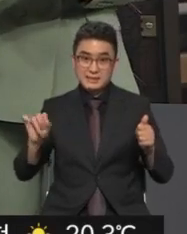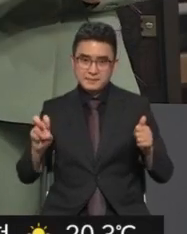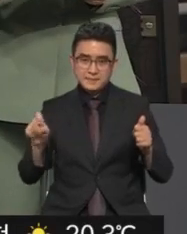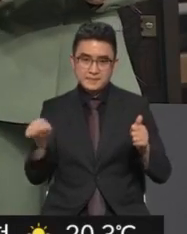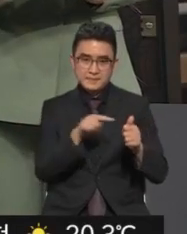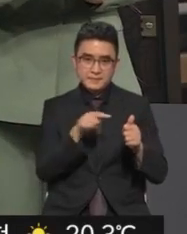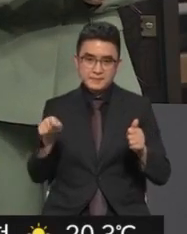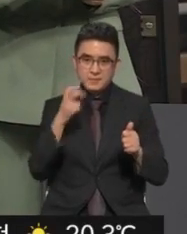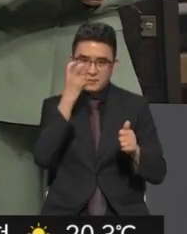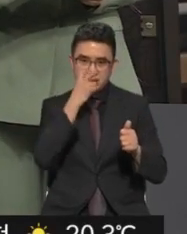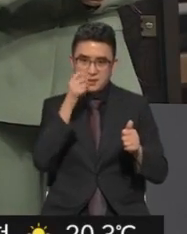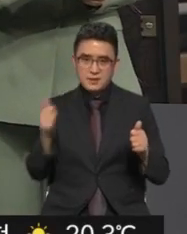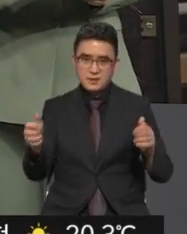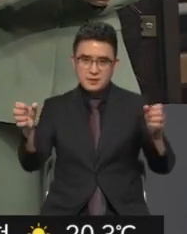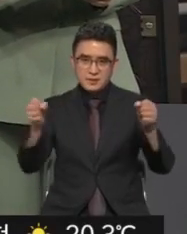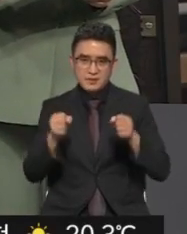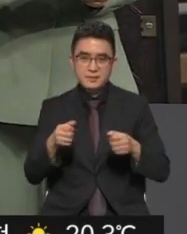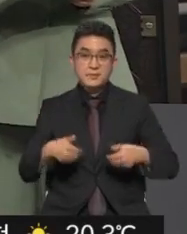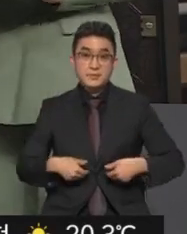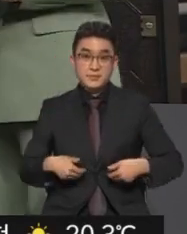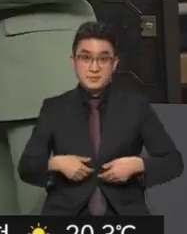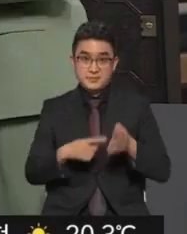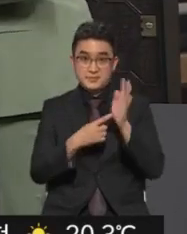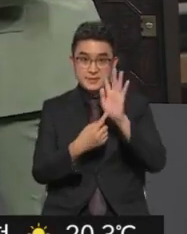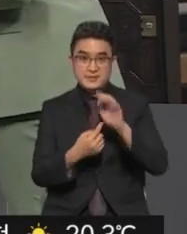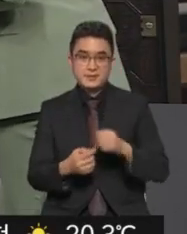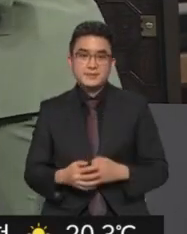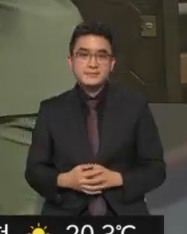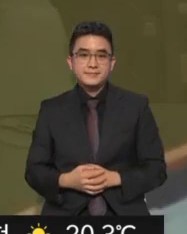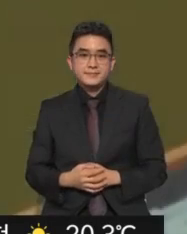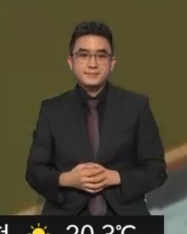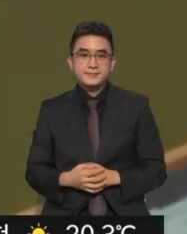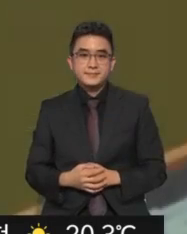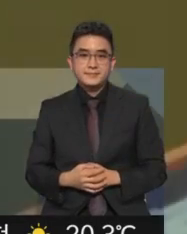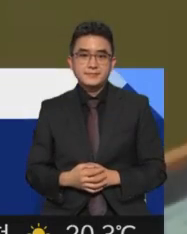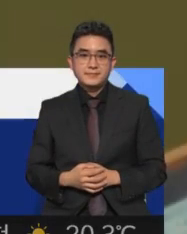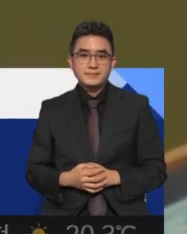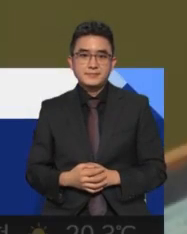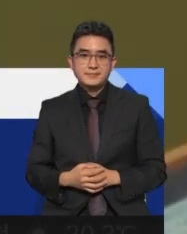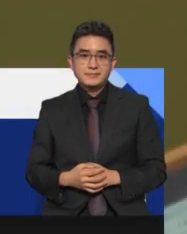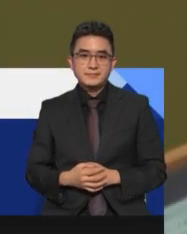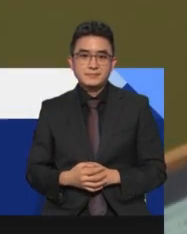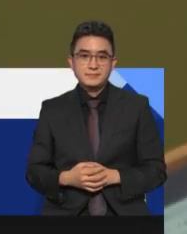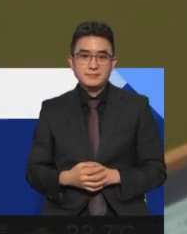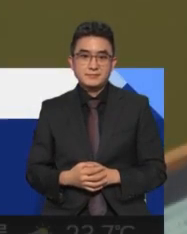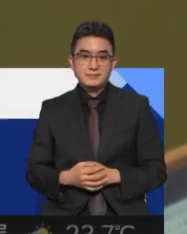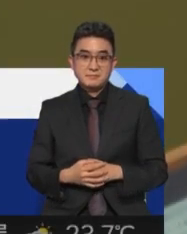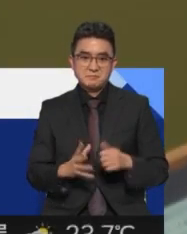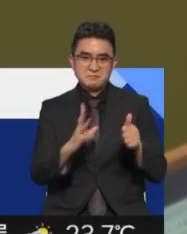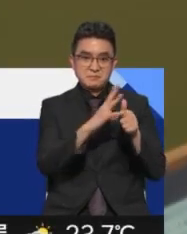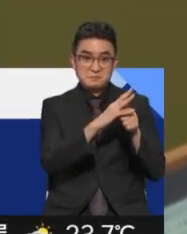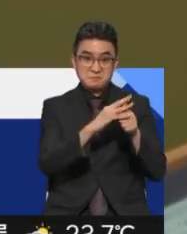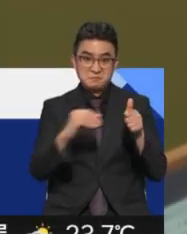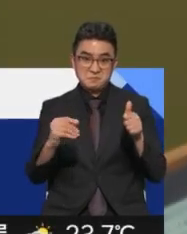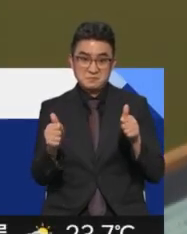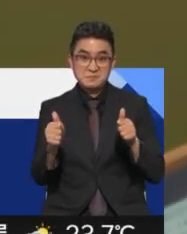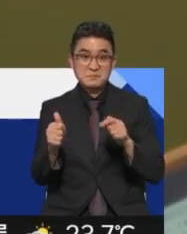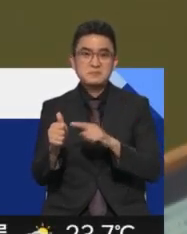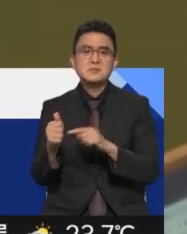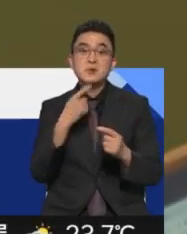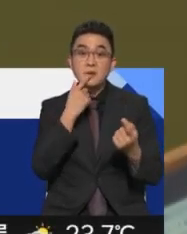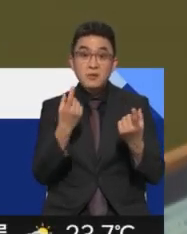수사대상의 오를 수밖에 없다고 말했습니다 분신이잖아요 시켰다며 시키면 잘 안되네요